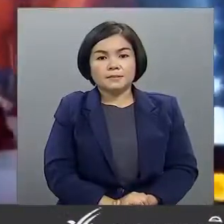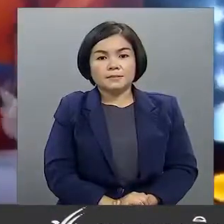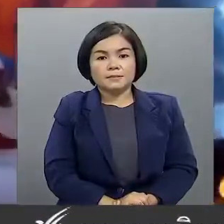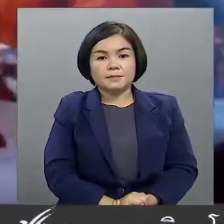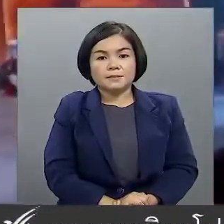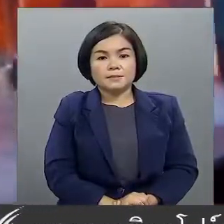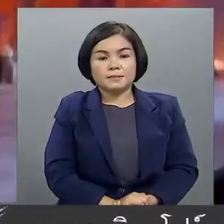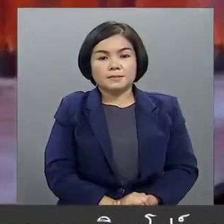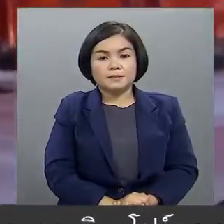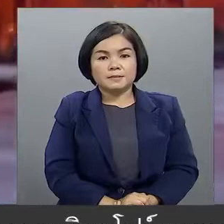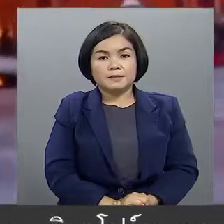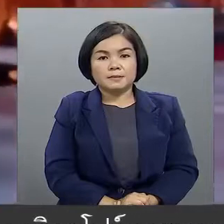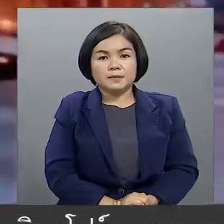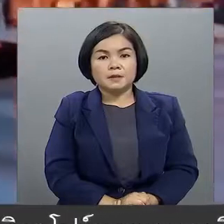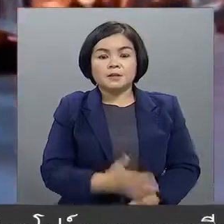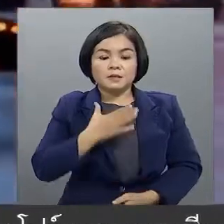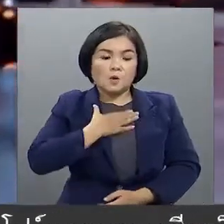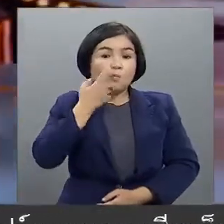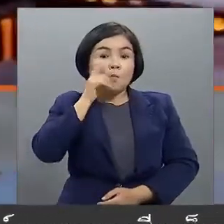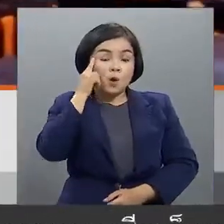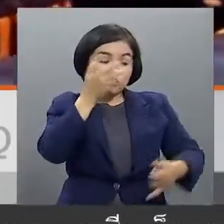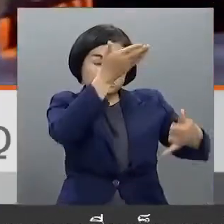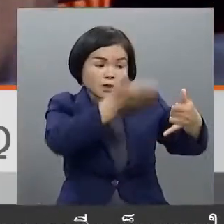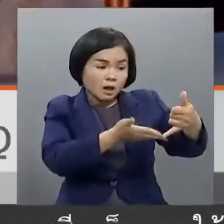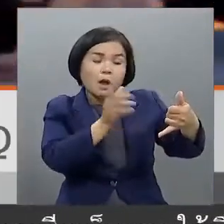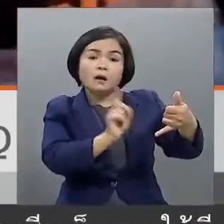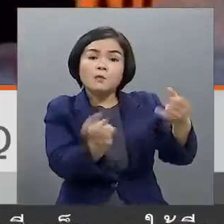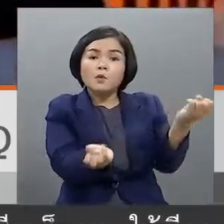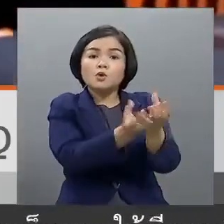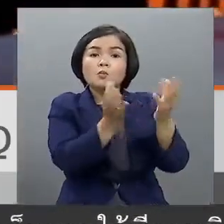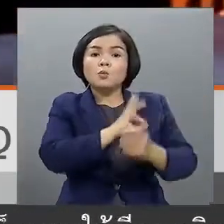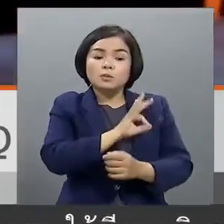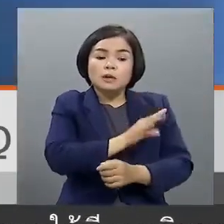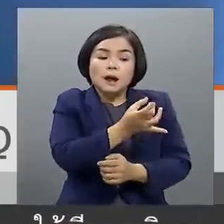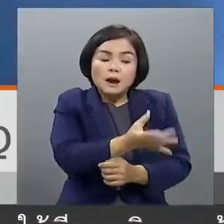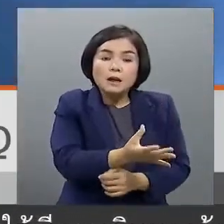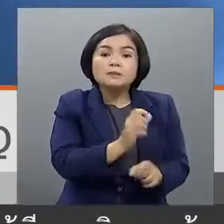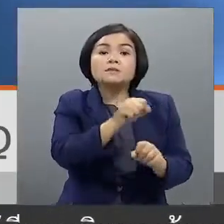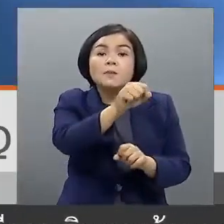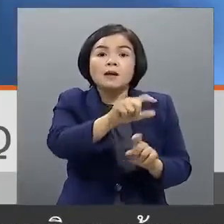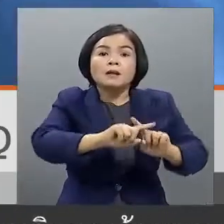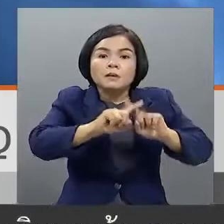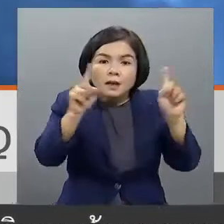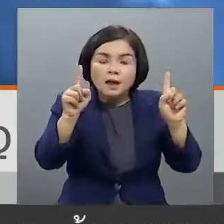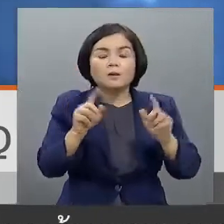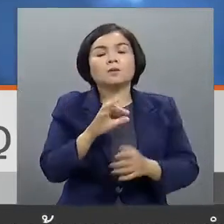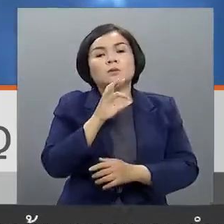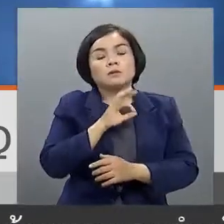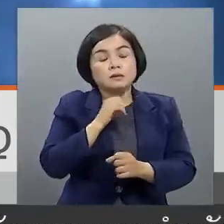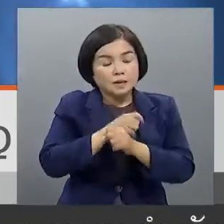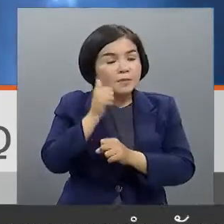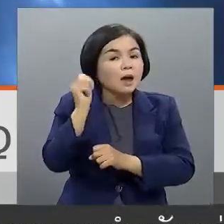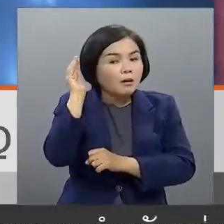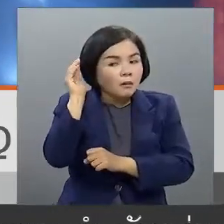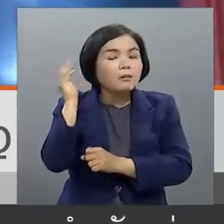ฉันไม่อาจรู้ได้ว่ากลุ่มเพศหลากหลายต้องเจอกับอะไรบ้างแต่สิ่งที่ฉันทำได้คือการรับฟังและเมื่อไหร่ที่มีโอกาสฉันพ